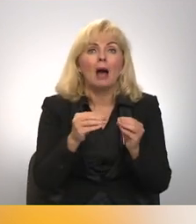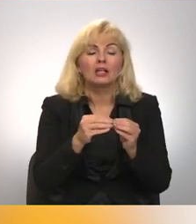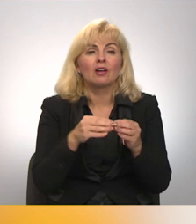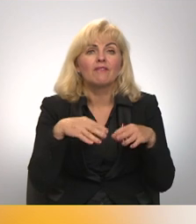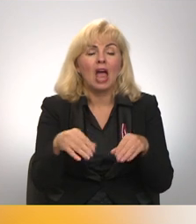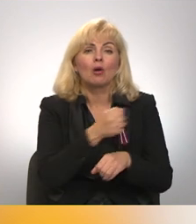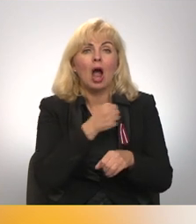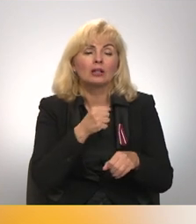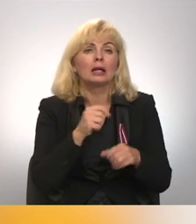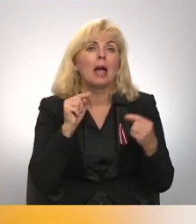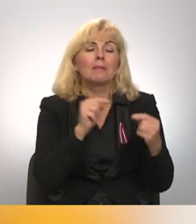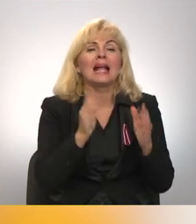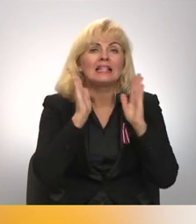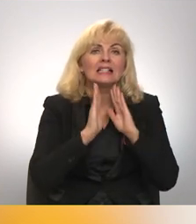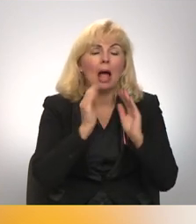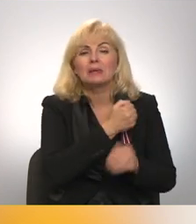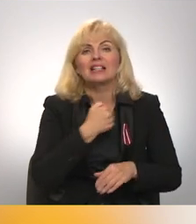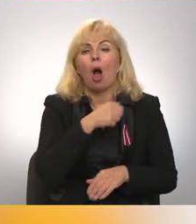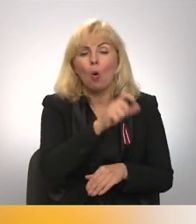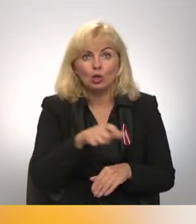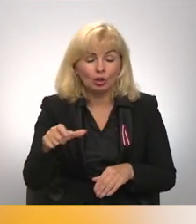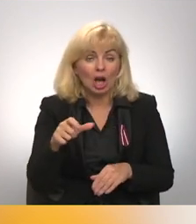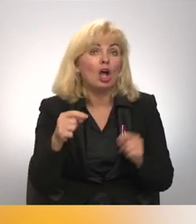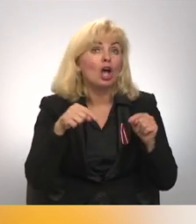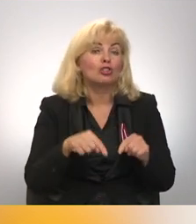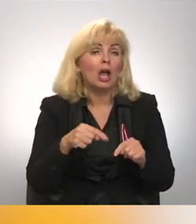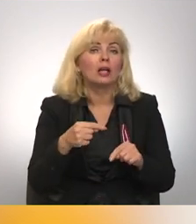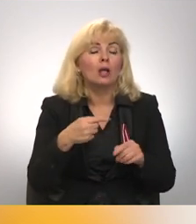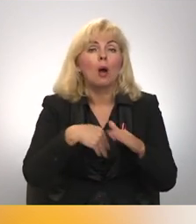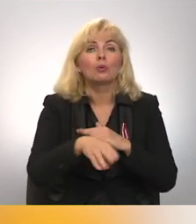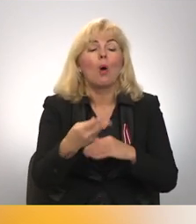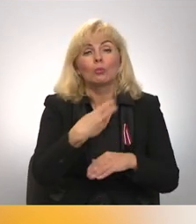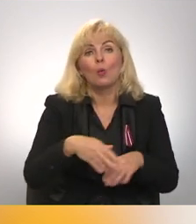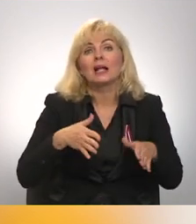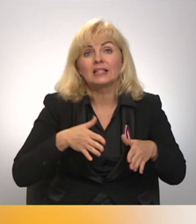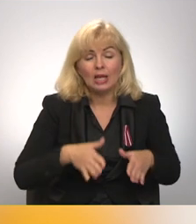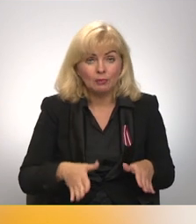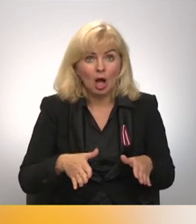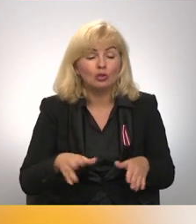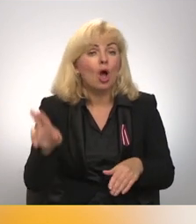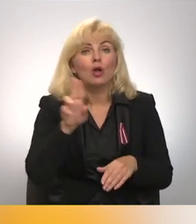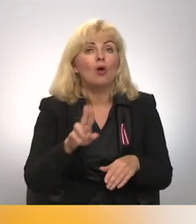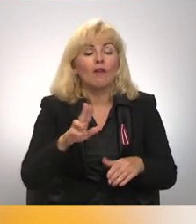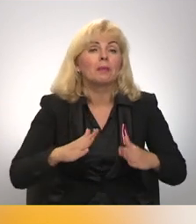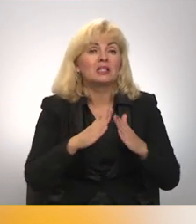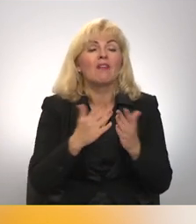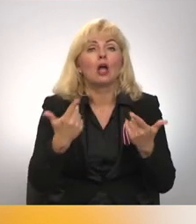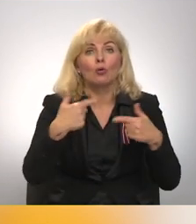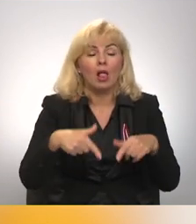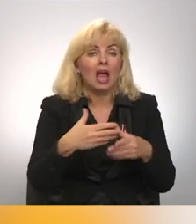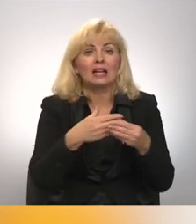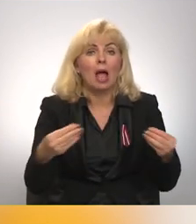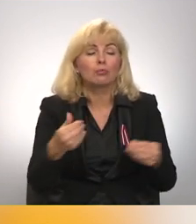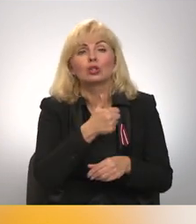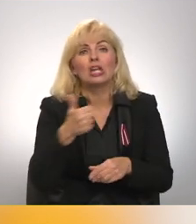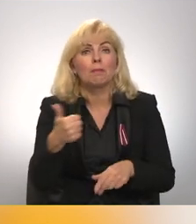Islāma valsts kaujiniekiem. Arī atrodoties prom no dzimtenes, novembra svētku laikā nepazūd